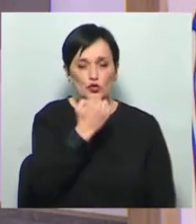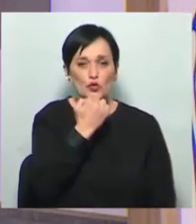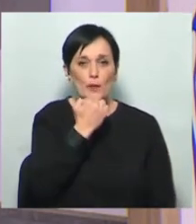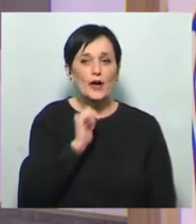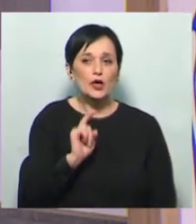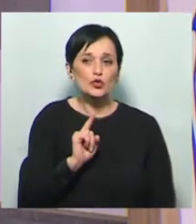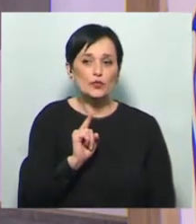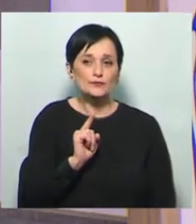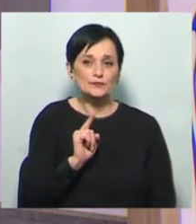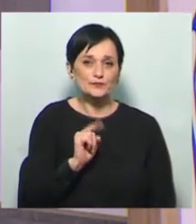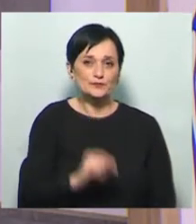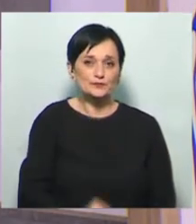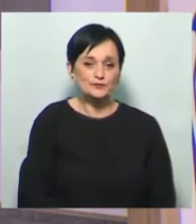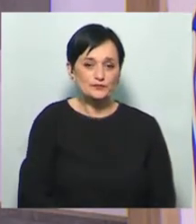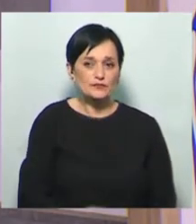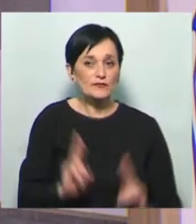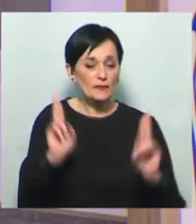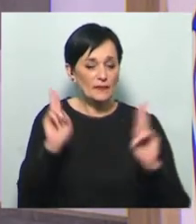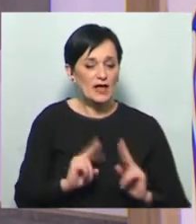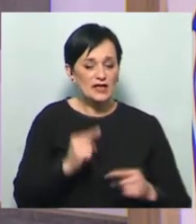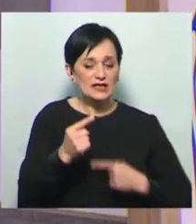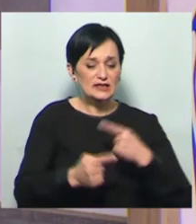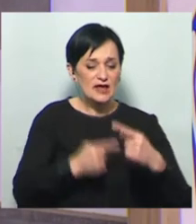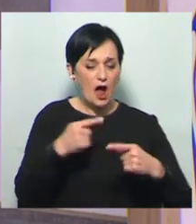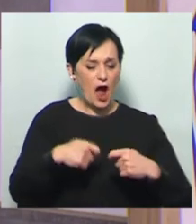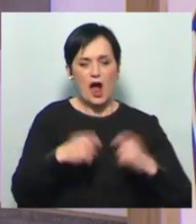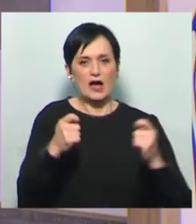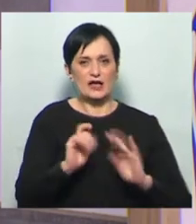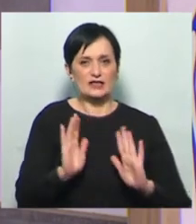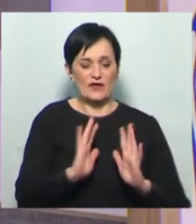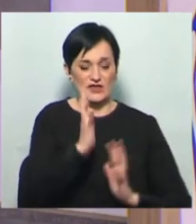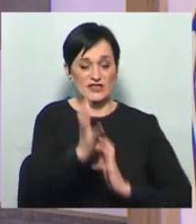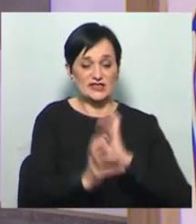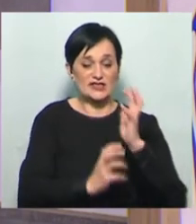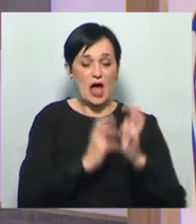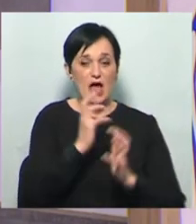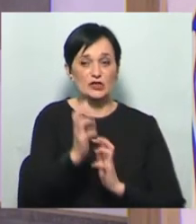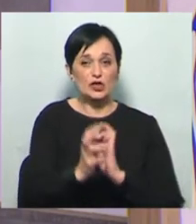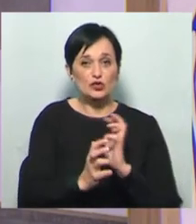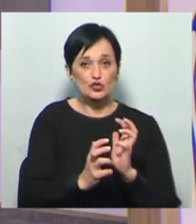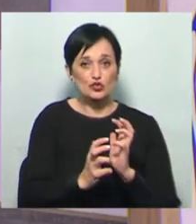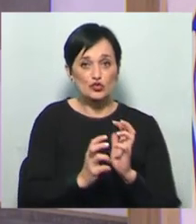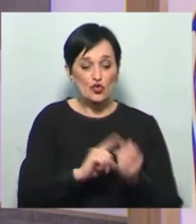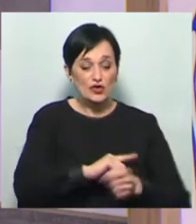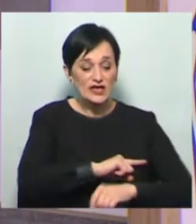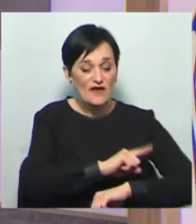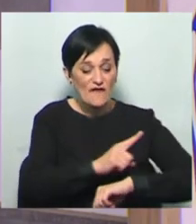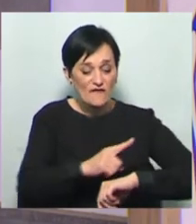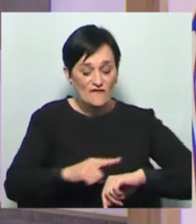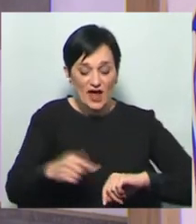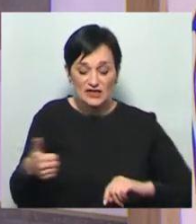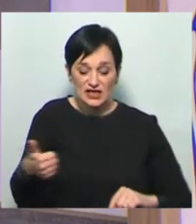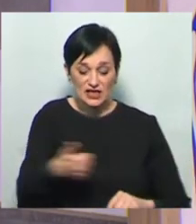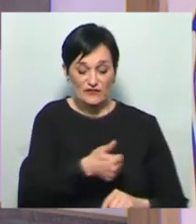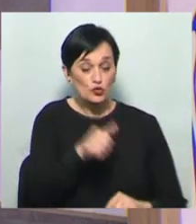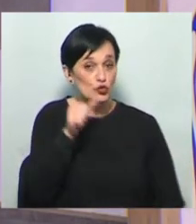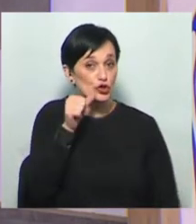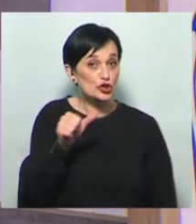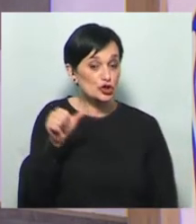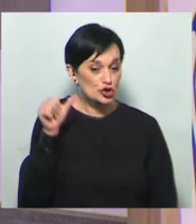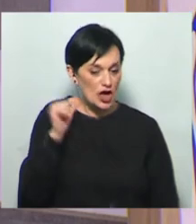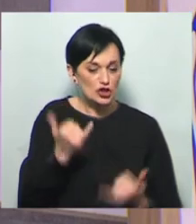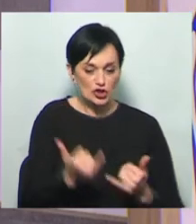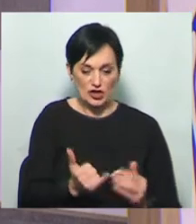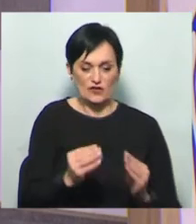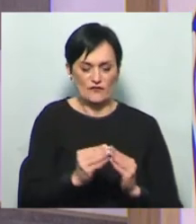რომ ტრადიცია არ დავარღვიეთ და საერთაშორისო ვენის კვირეული, ისევე როგორც შარშან